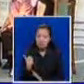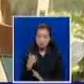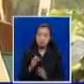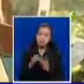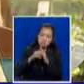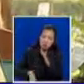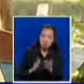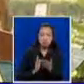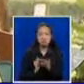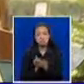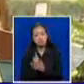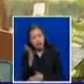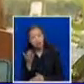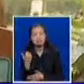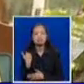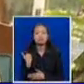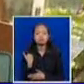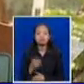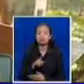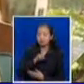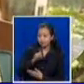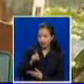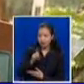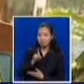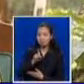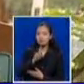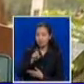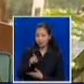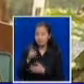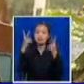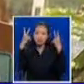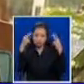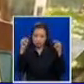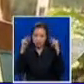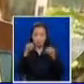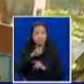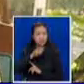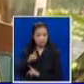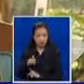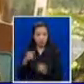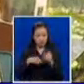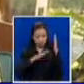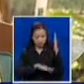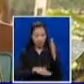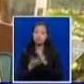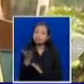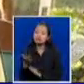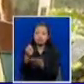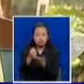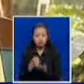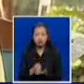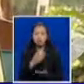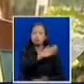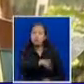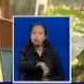ว่าอ่าทาทางจังหวัดชายแดนภาคใต้นี่ท่านน่าจะให้พวกเราเนี่ยอ่าท่านจะช่วยพวกเราได้อย่างไรบ้างนะคะ